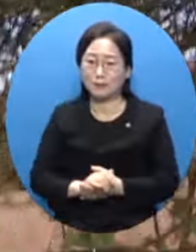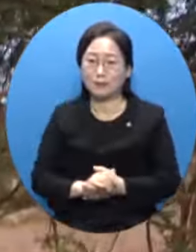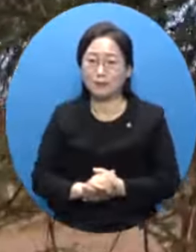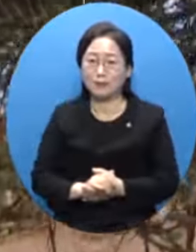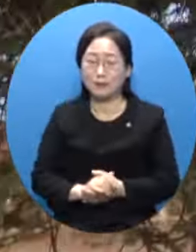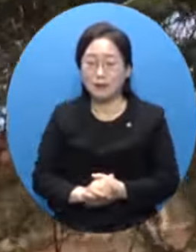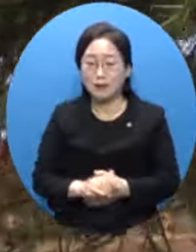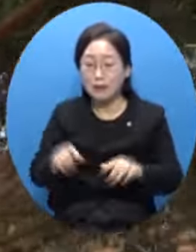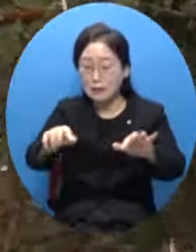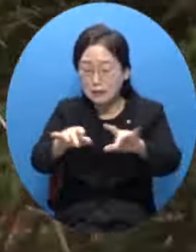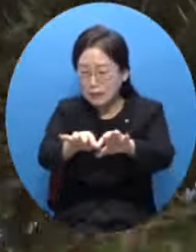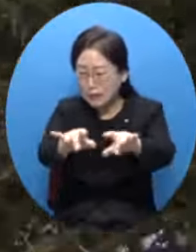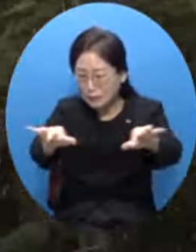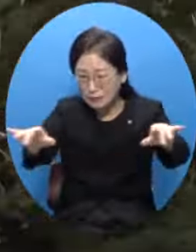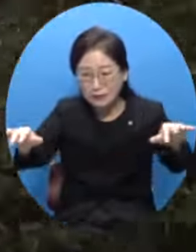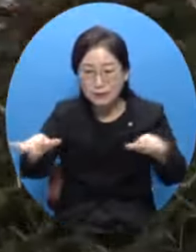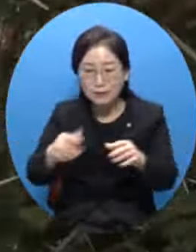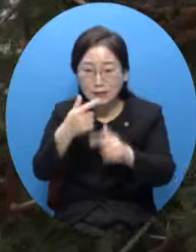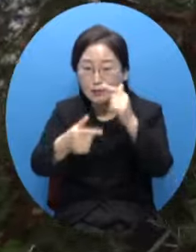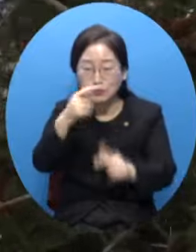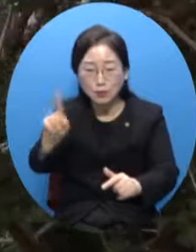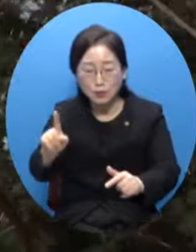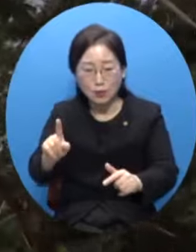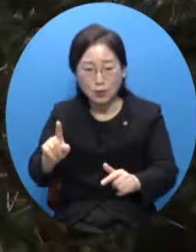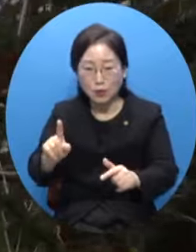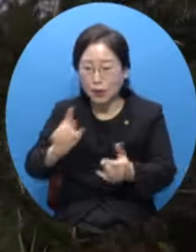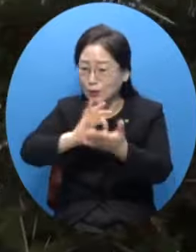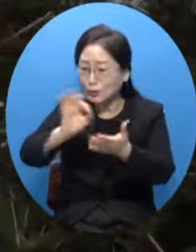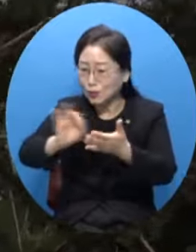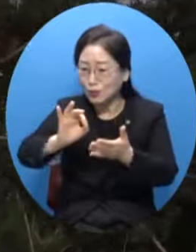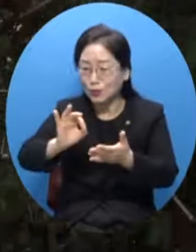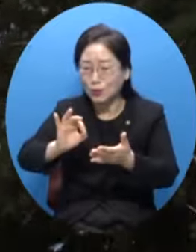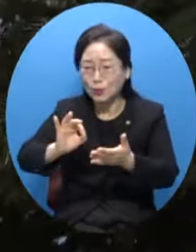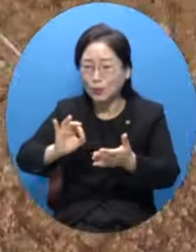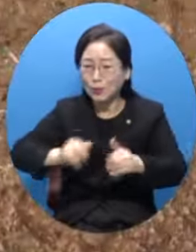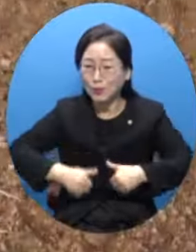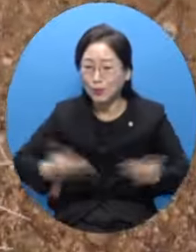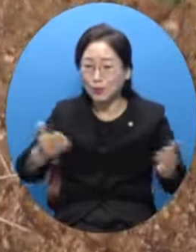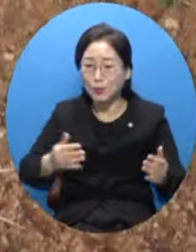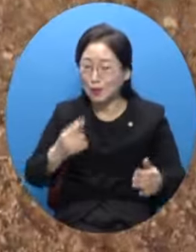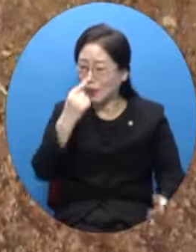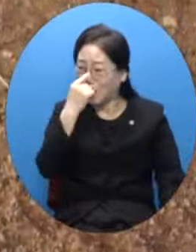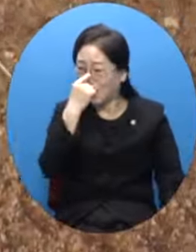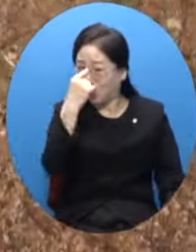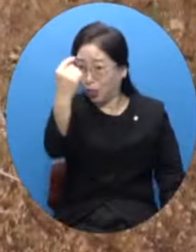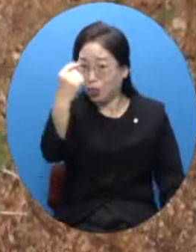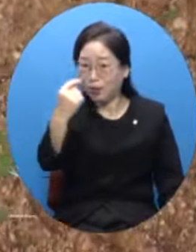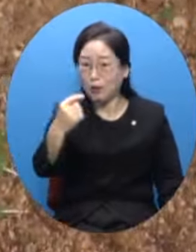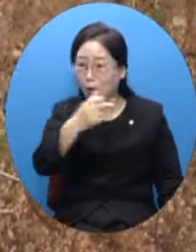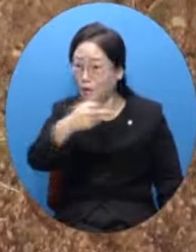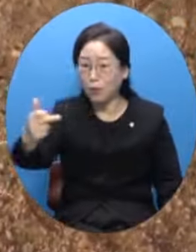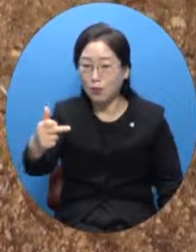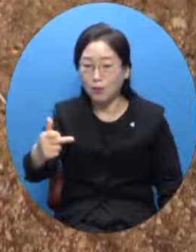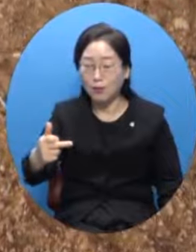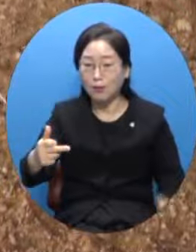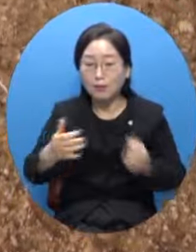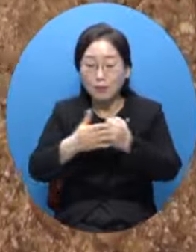이 가시덤불은 그 어디에도 쓸모가 없습니다. 얼마나 가시가 날카롭고 긴지 근처 가면